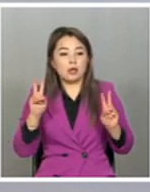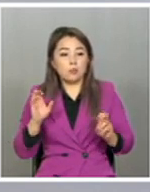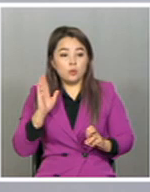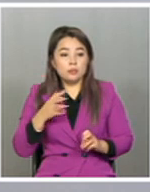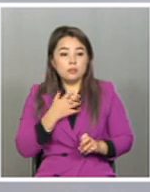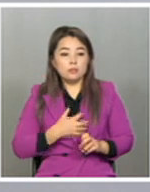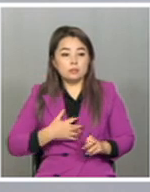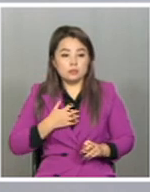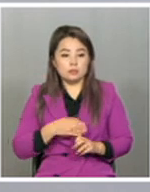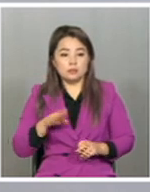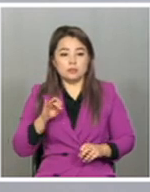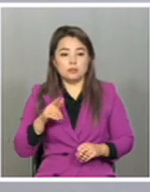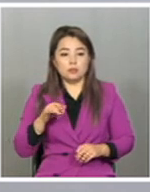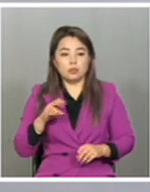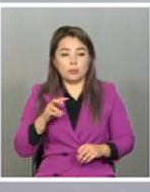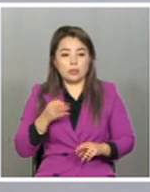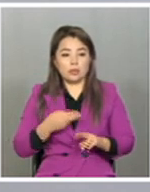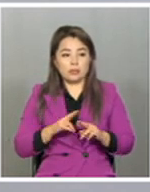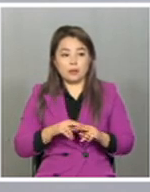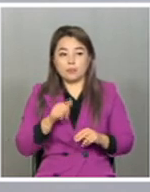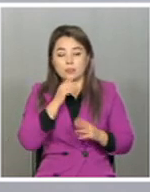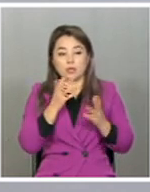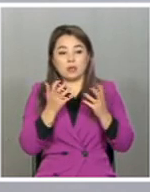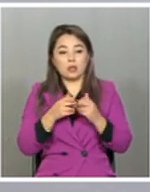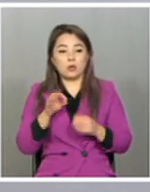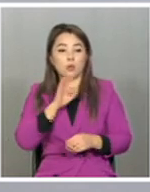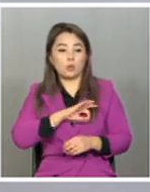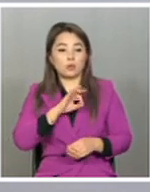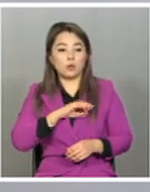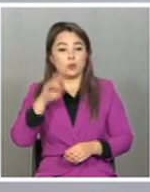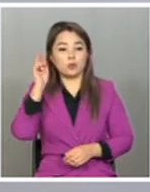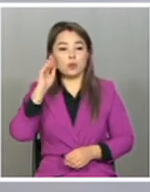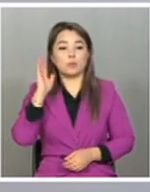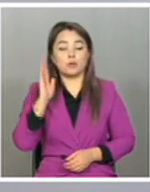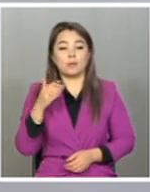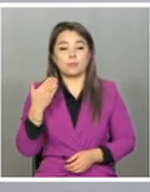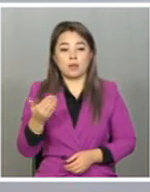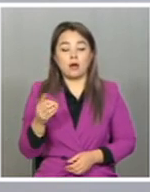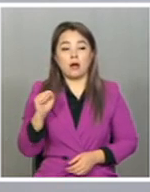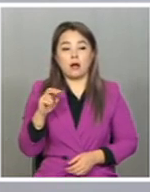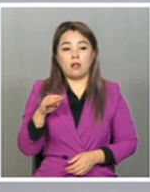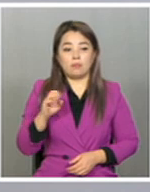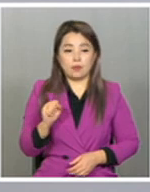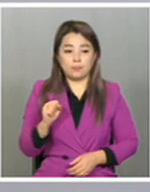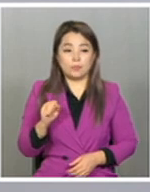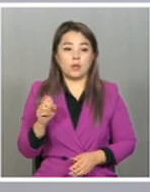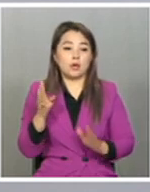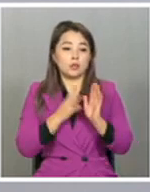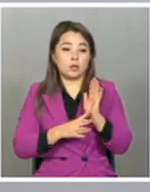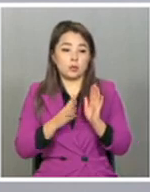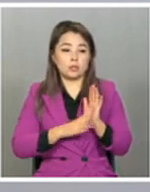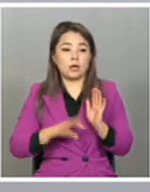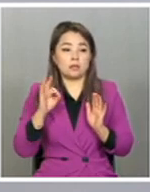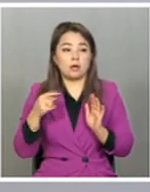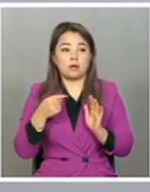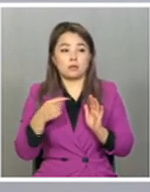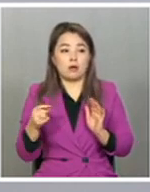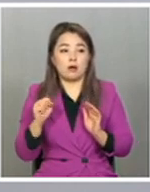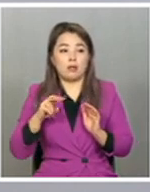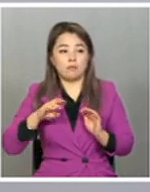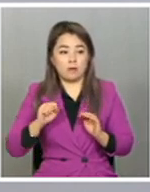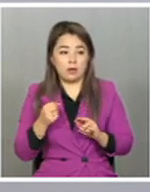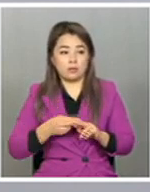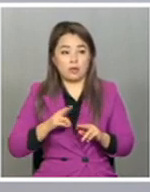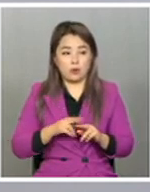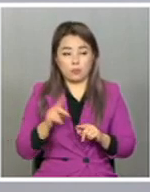негізгі тригонометриялық тепе-теңдікті есептер шығаруда қолданасыз. Альфа және 90 градус азайтылған альфа бұрыштарының